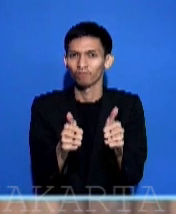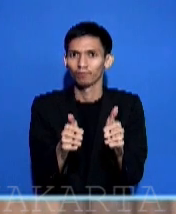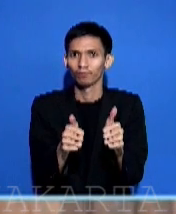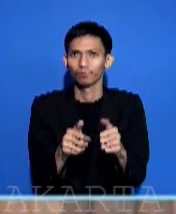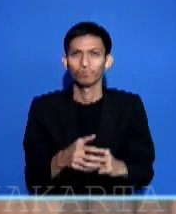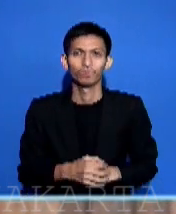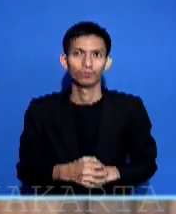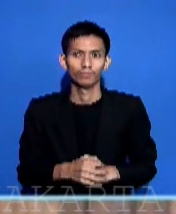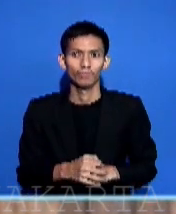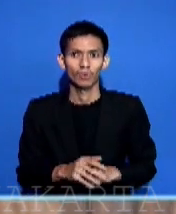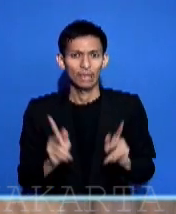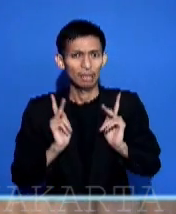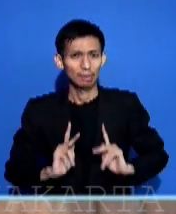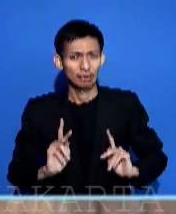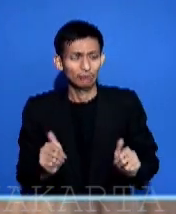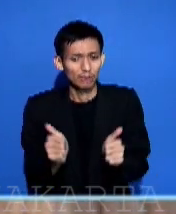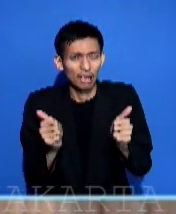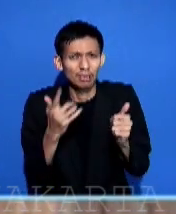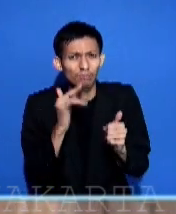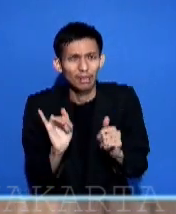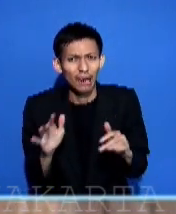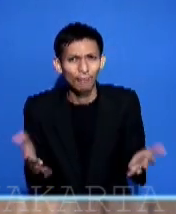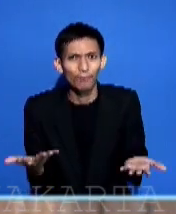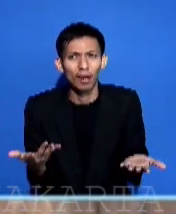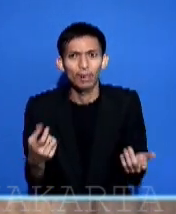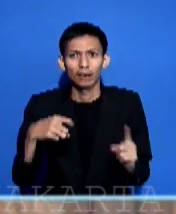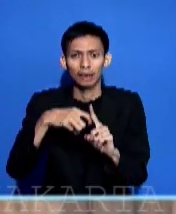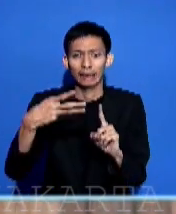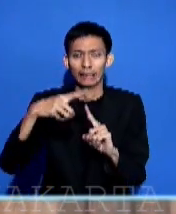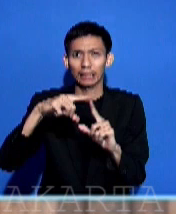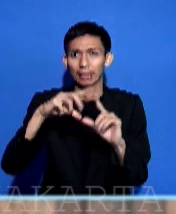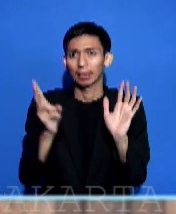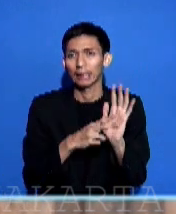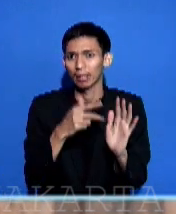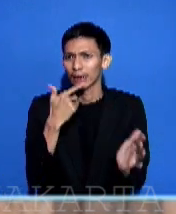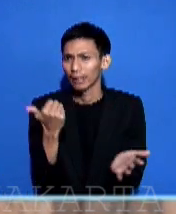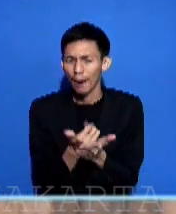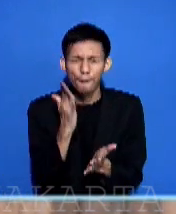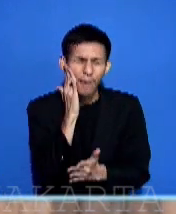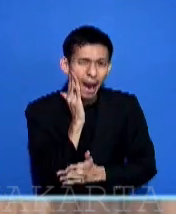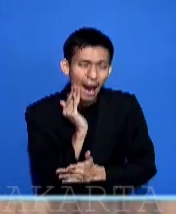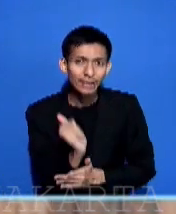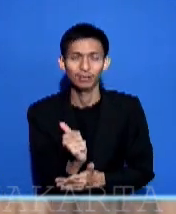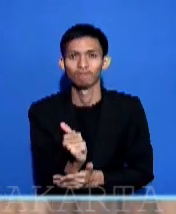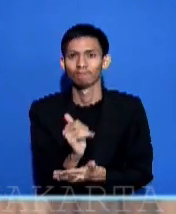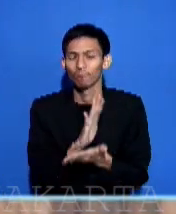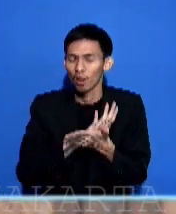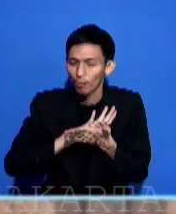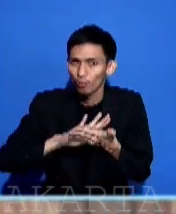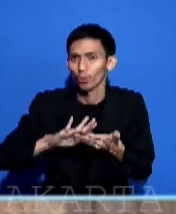Ciri khasnya apa? Istimewanya apa durian ketan? Kalau durian ketan, itu legit, halus rasanya. Nggak